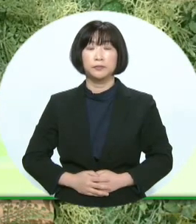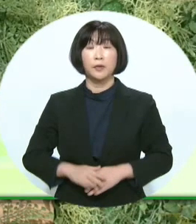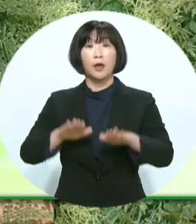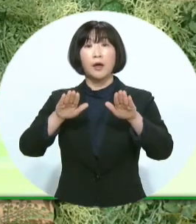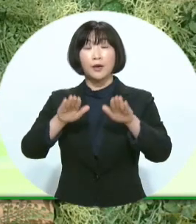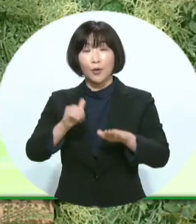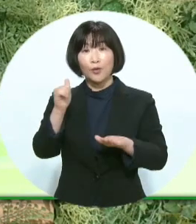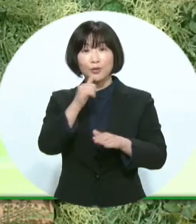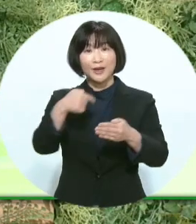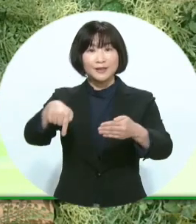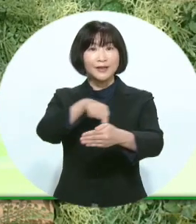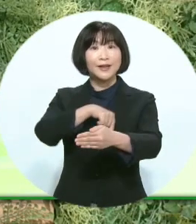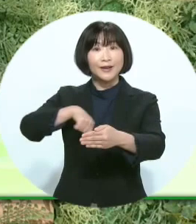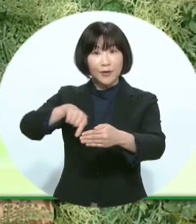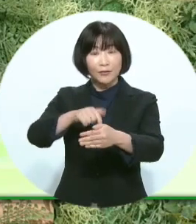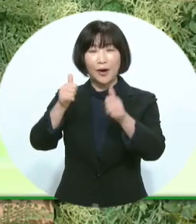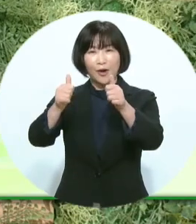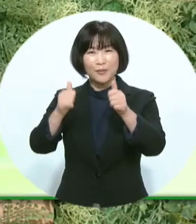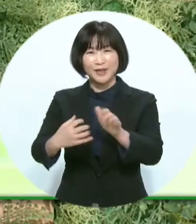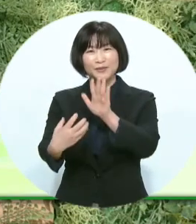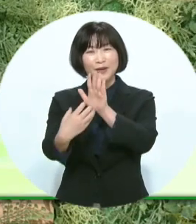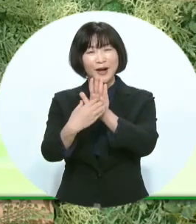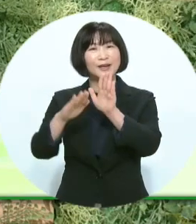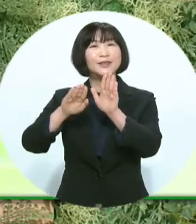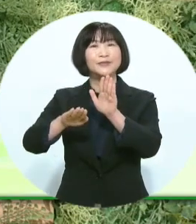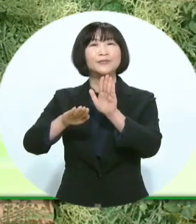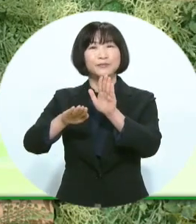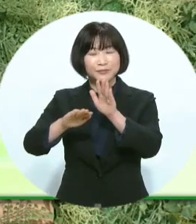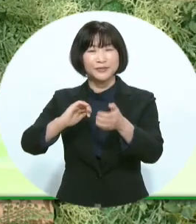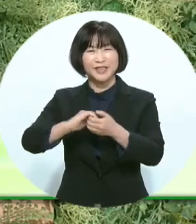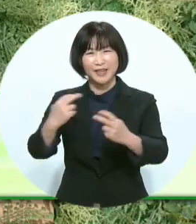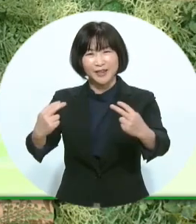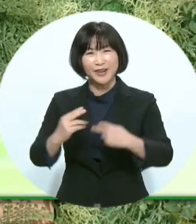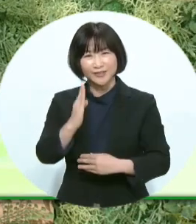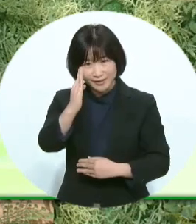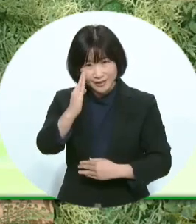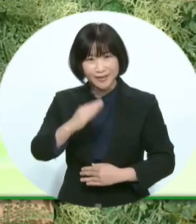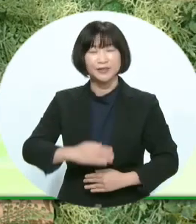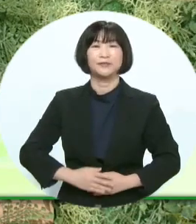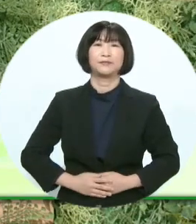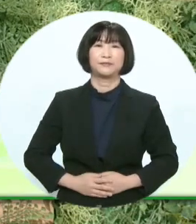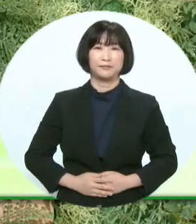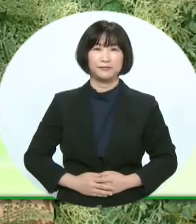今日お伝えした内容は番組のホームページにアップしていますのでご活用ください